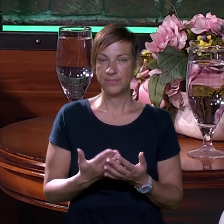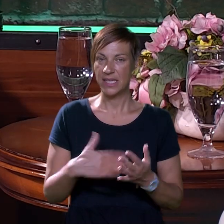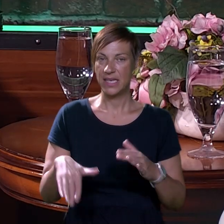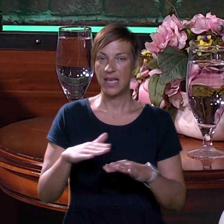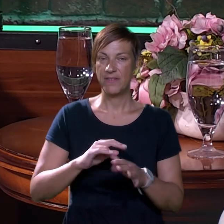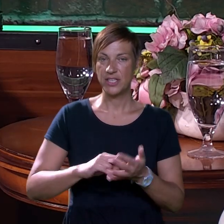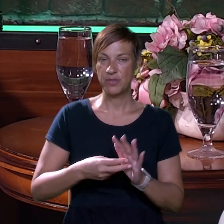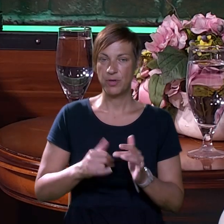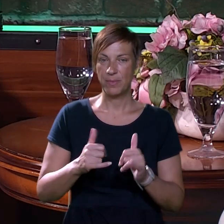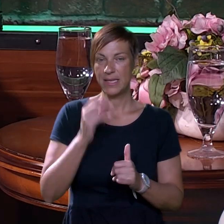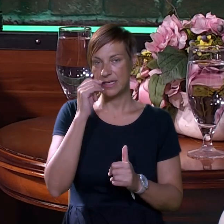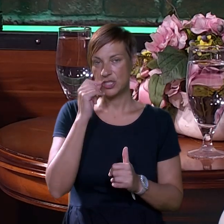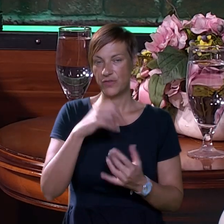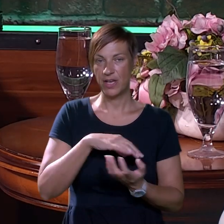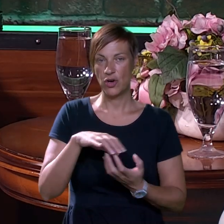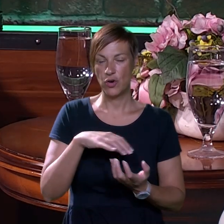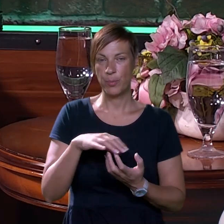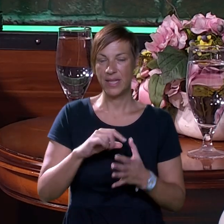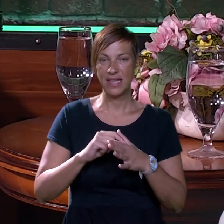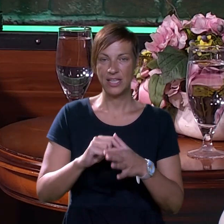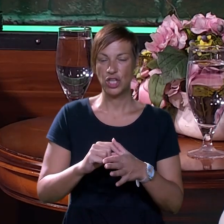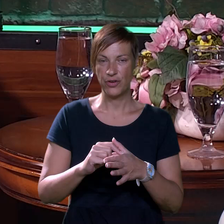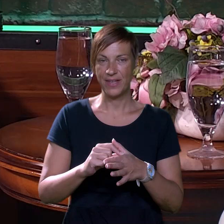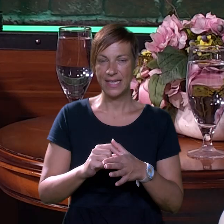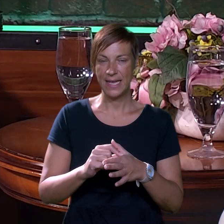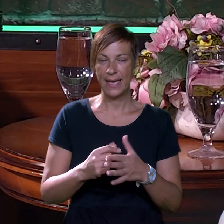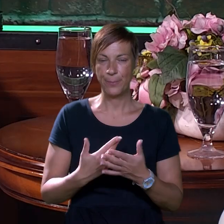najveći problem današnjeg čovjeka što je ta obitelj dovedena